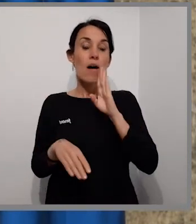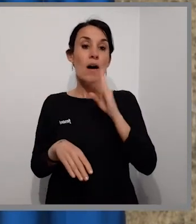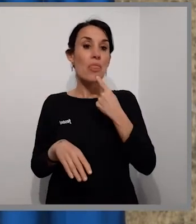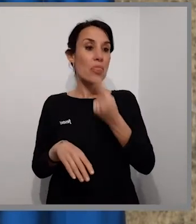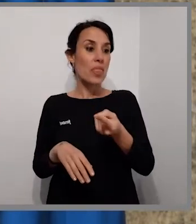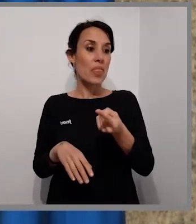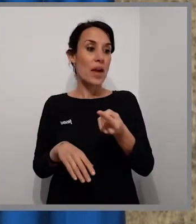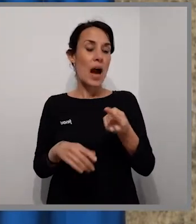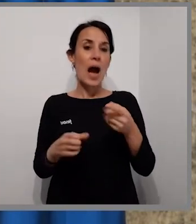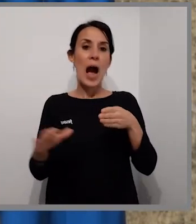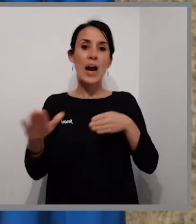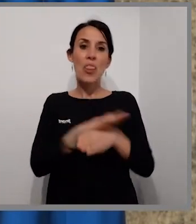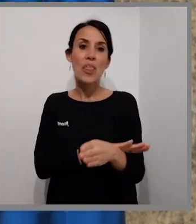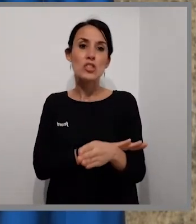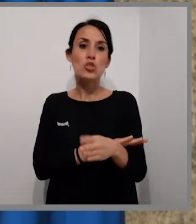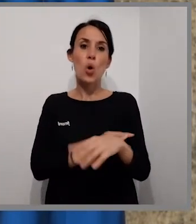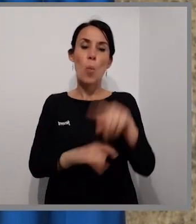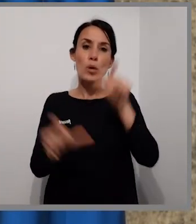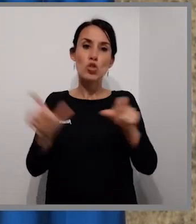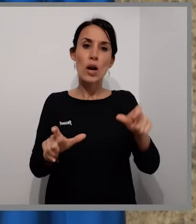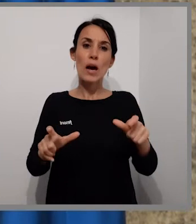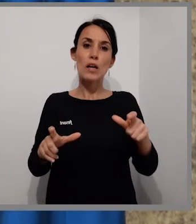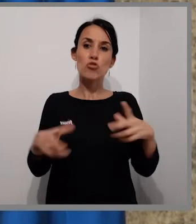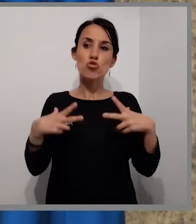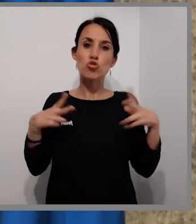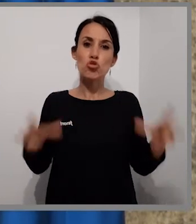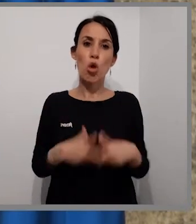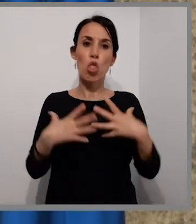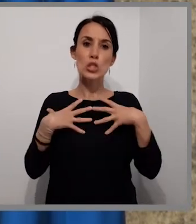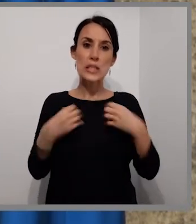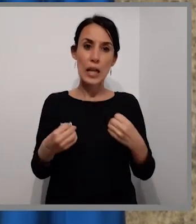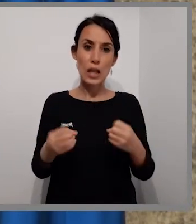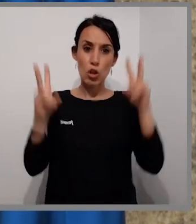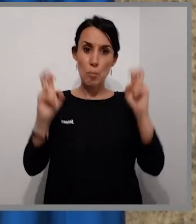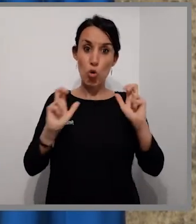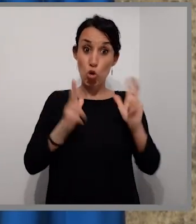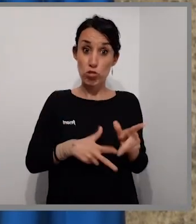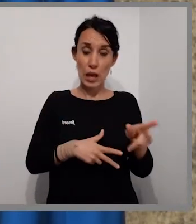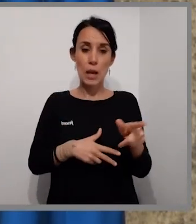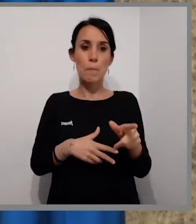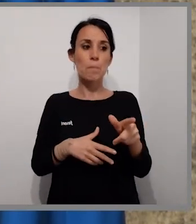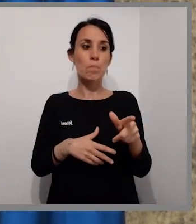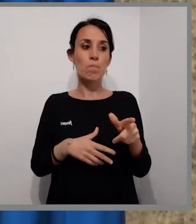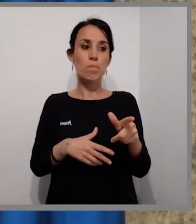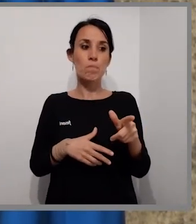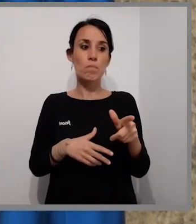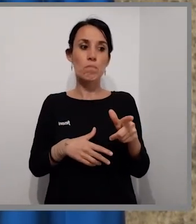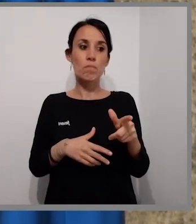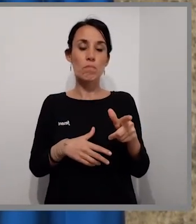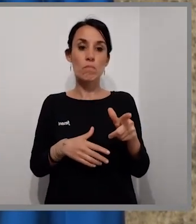al que diu de l'accés del personal sociosanitari i sanitari als hotels,